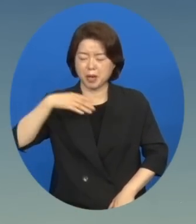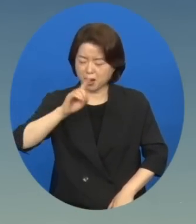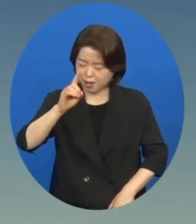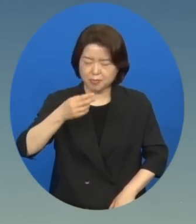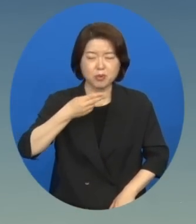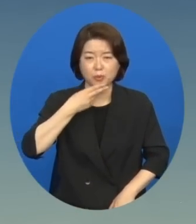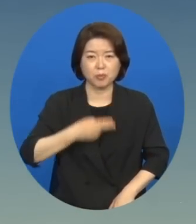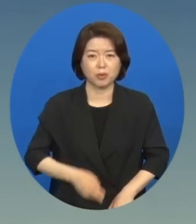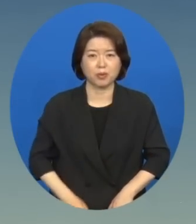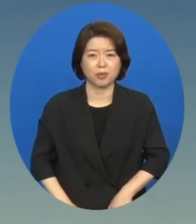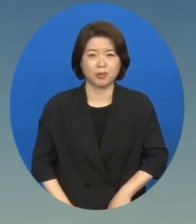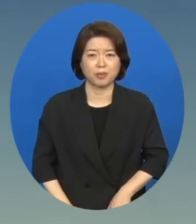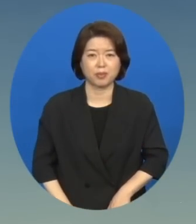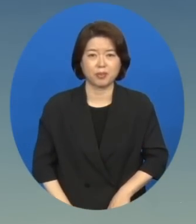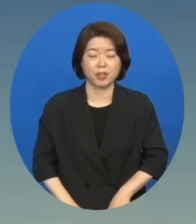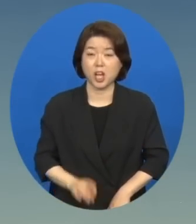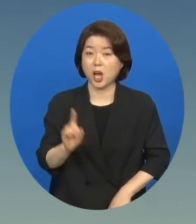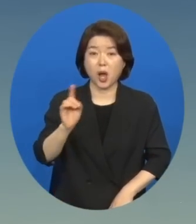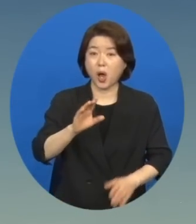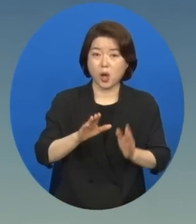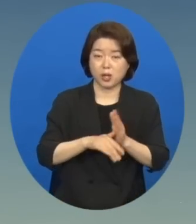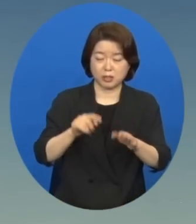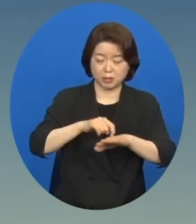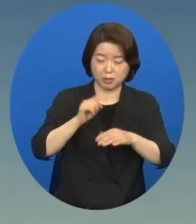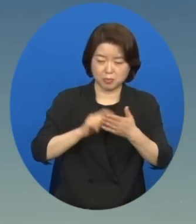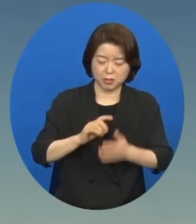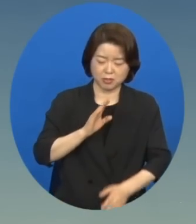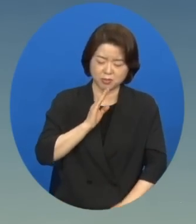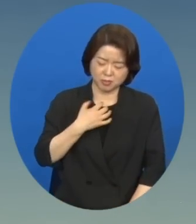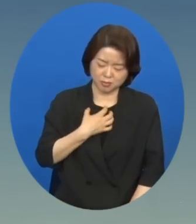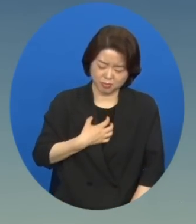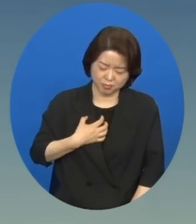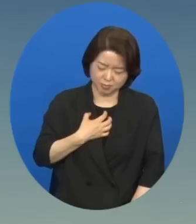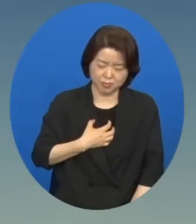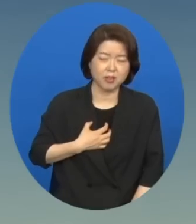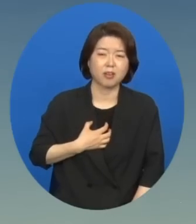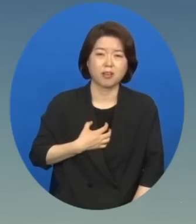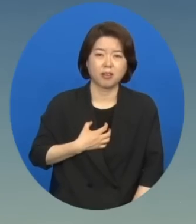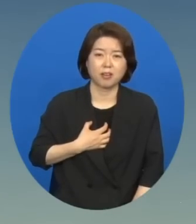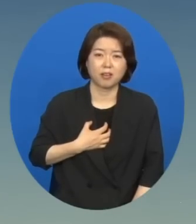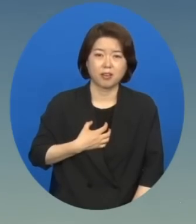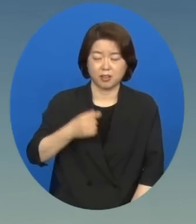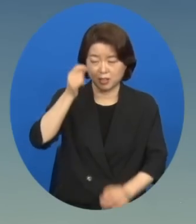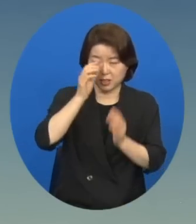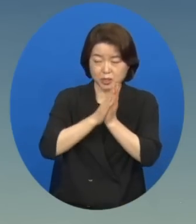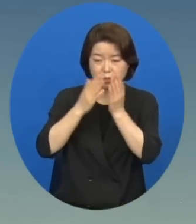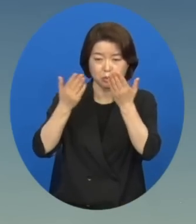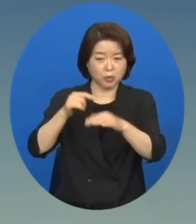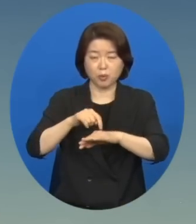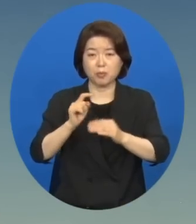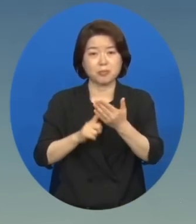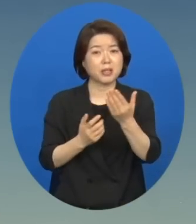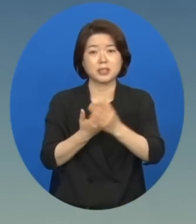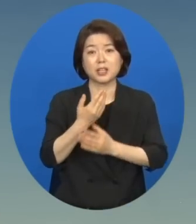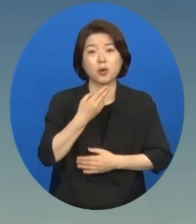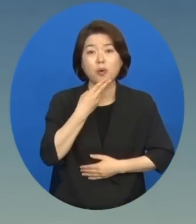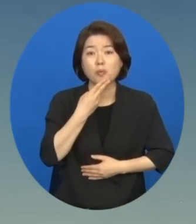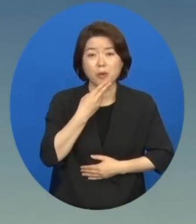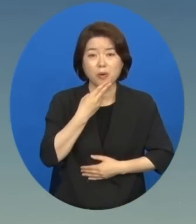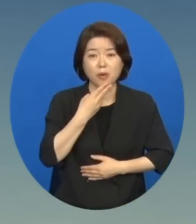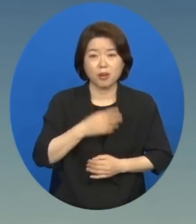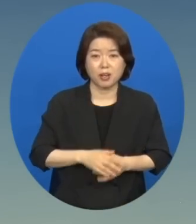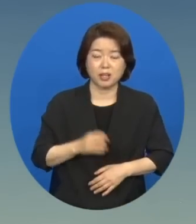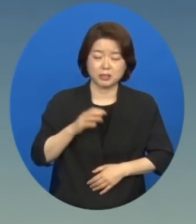없어요. 어떨 때에는 마음이 너무 괴로워서 기도할 마음도 들지 않지만